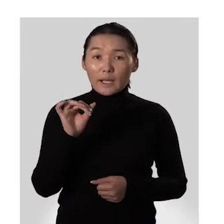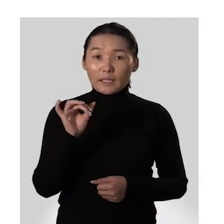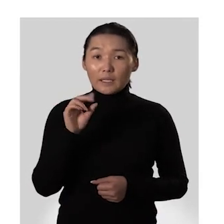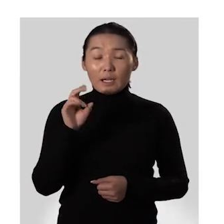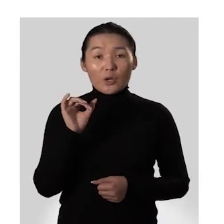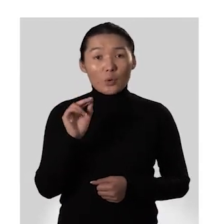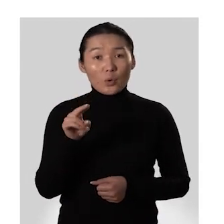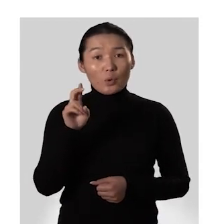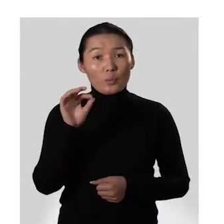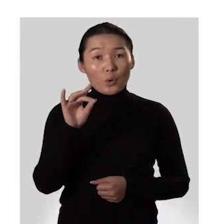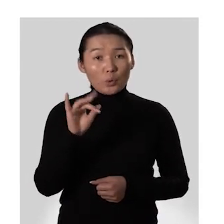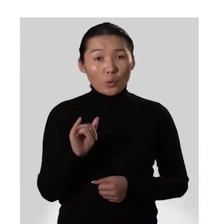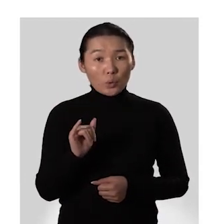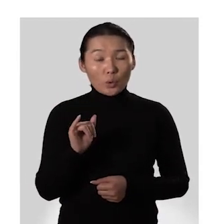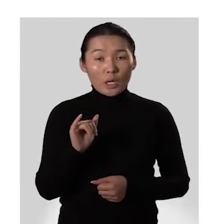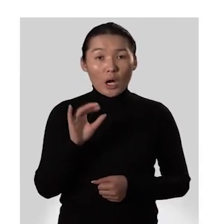Көк бөрү.